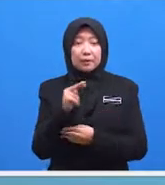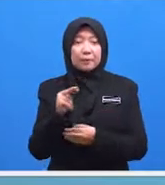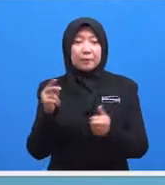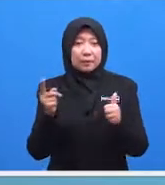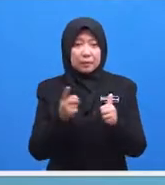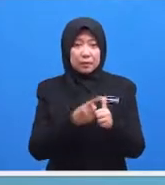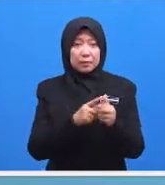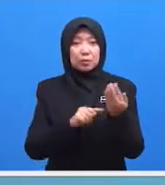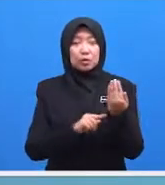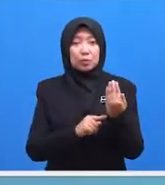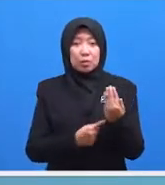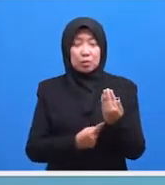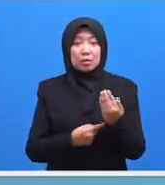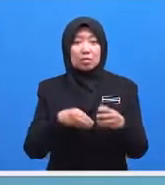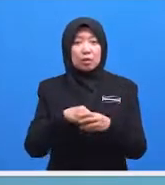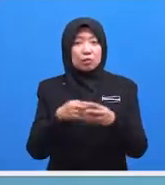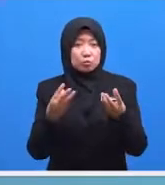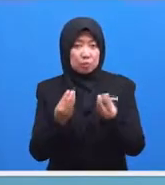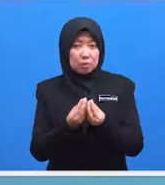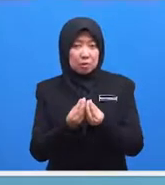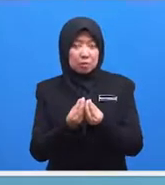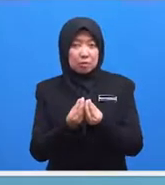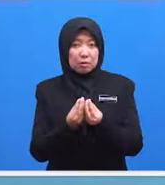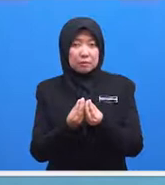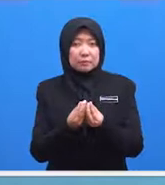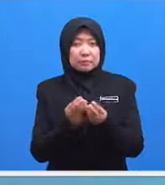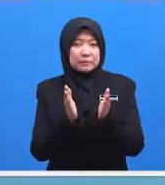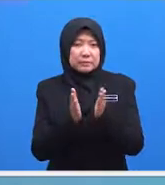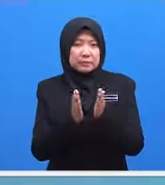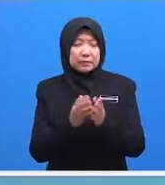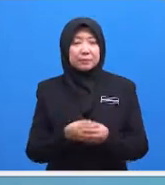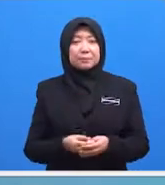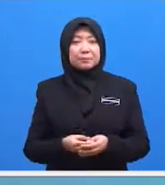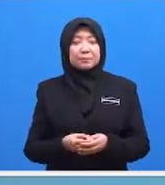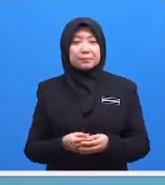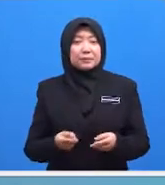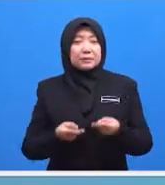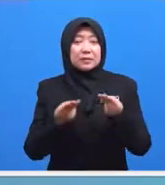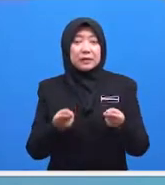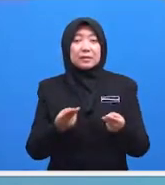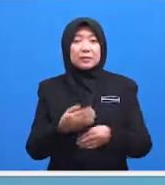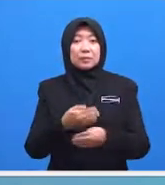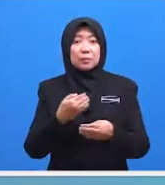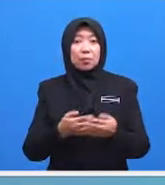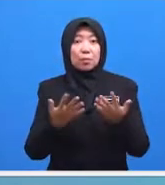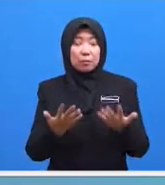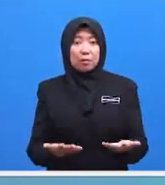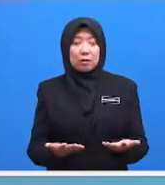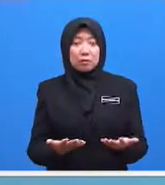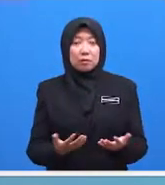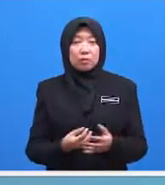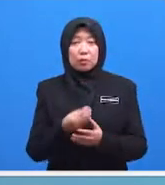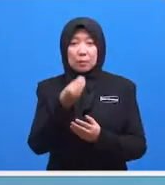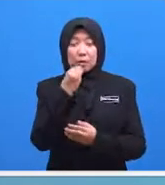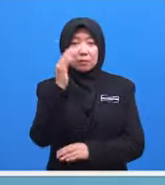iaitu permulaan, dalam jumlah yang kecil dan disajikan sebelum hidangan berat, makan tengah